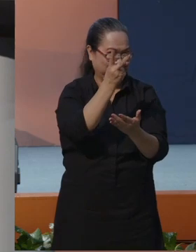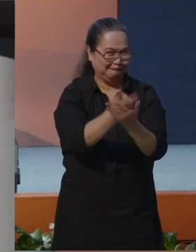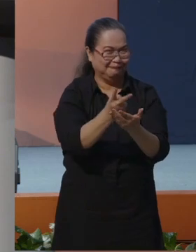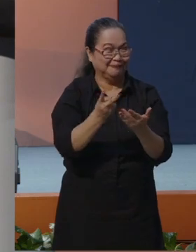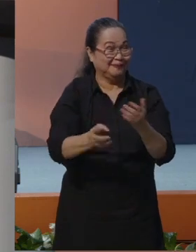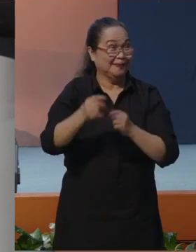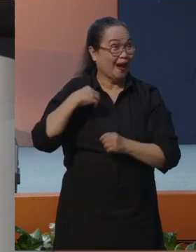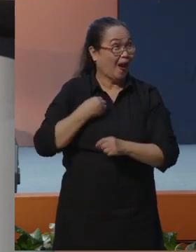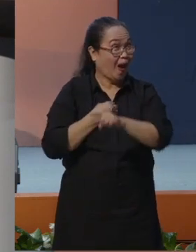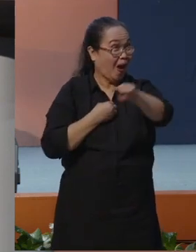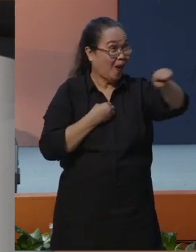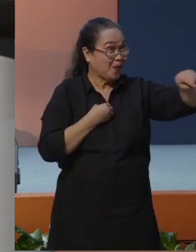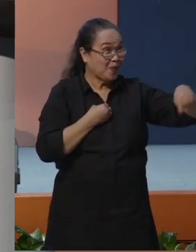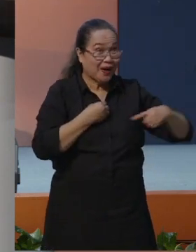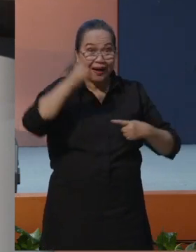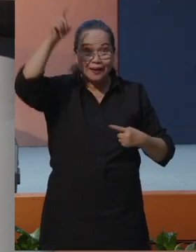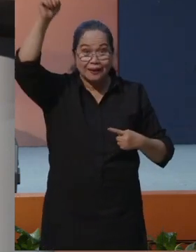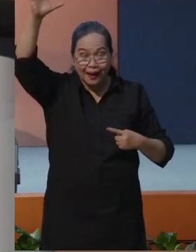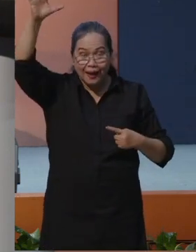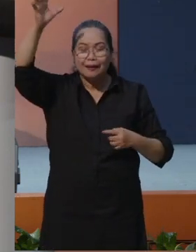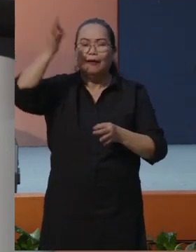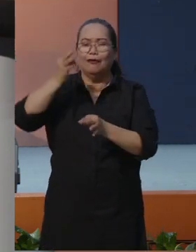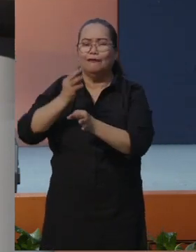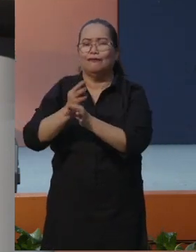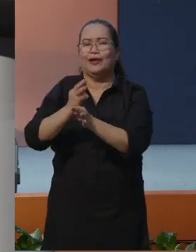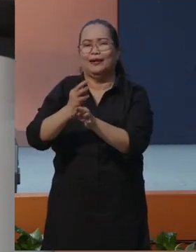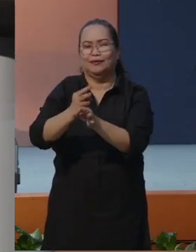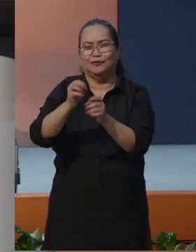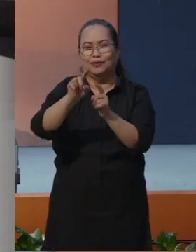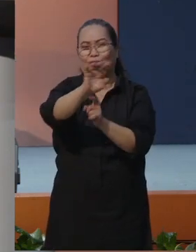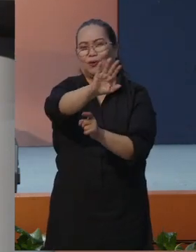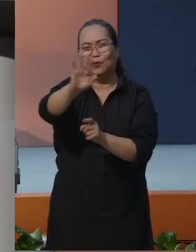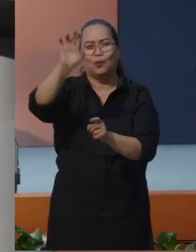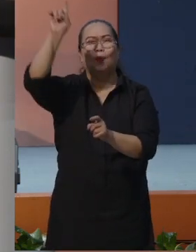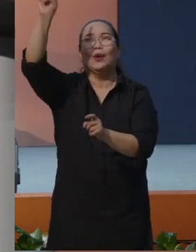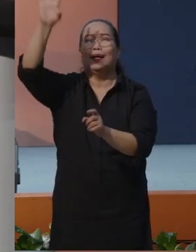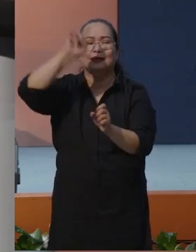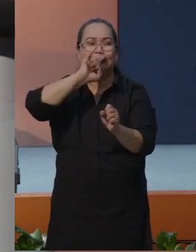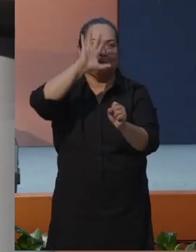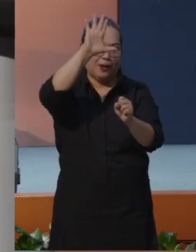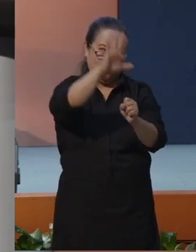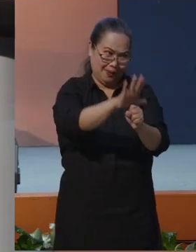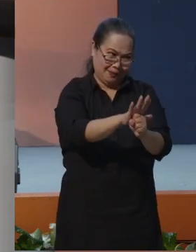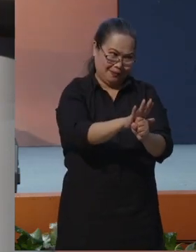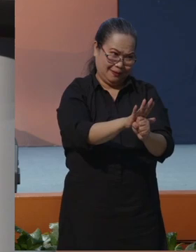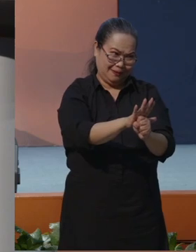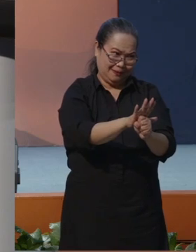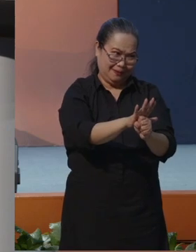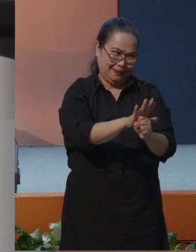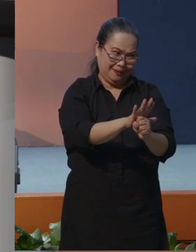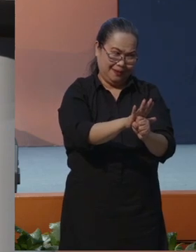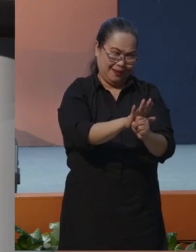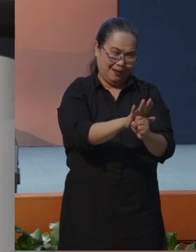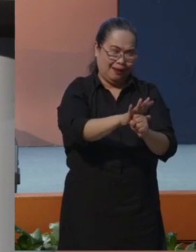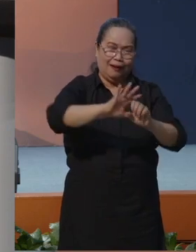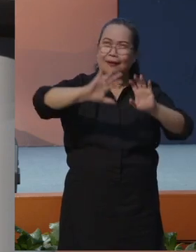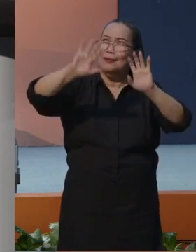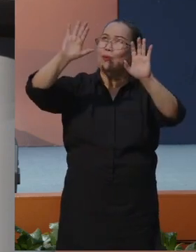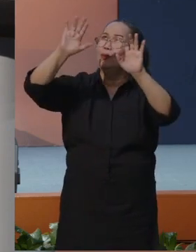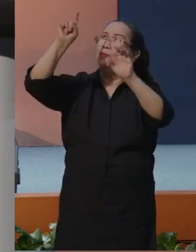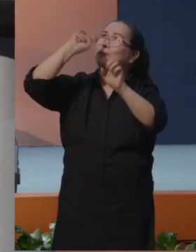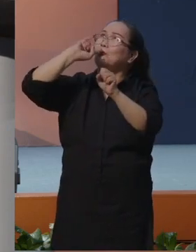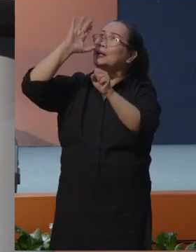ating Diyos ay tapat palagi sa kanyang mga pangako. May dakilang pangako ang Diyos